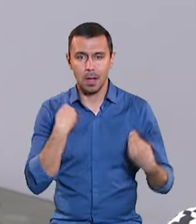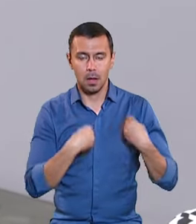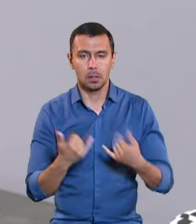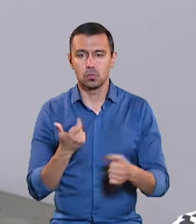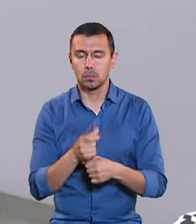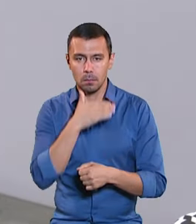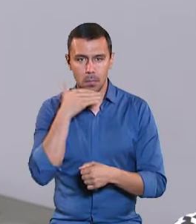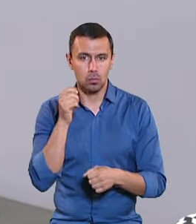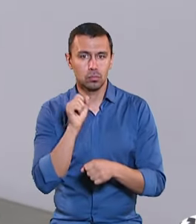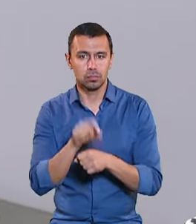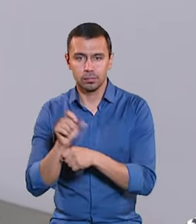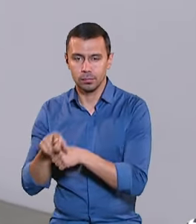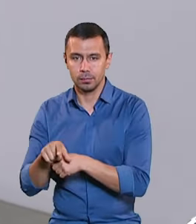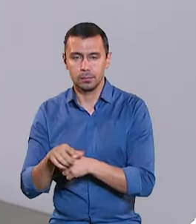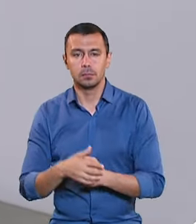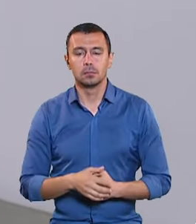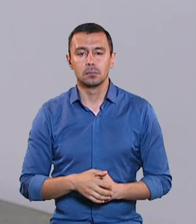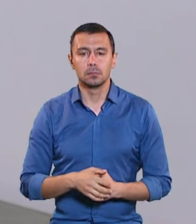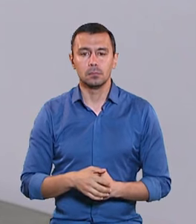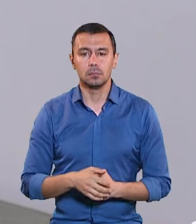зараз дуже багато запитів ідуть,